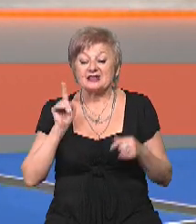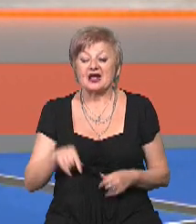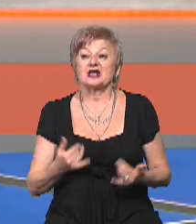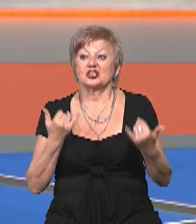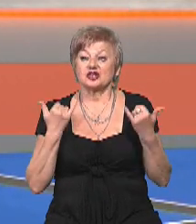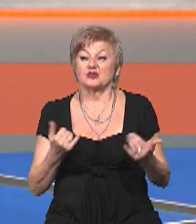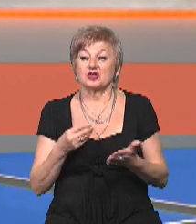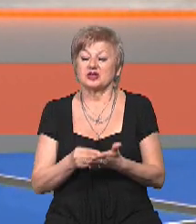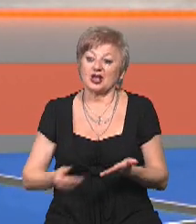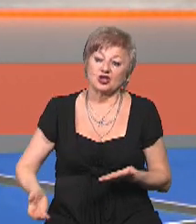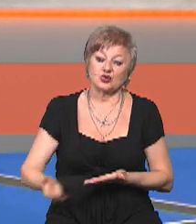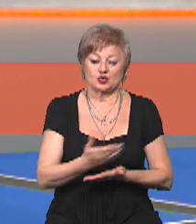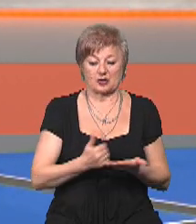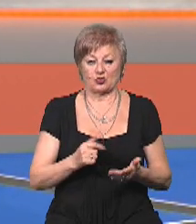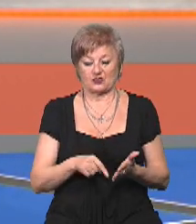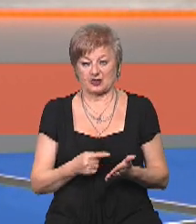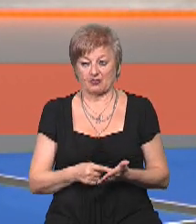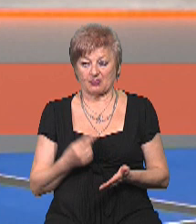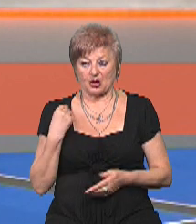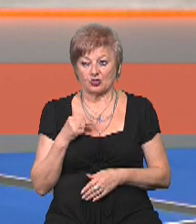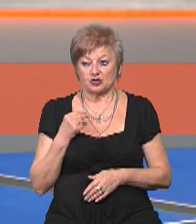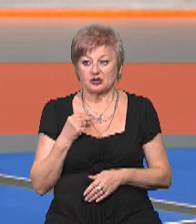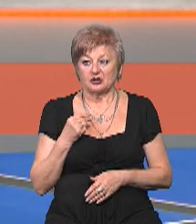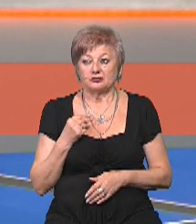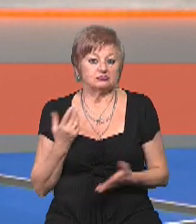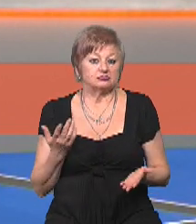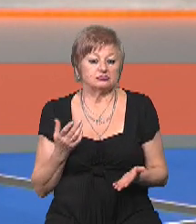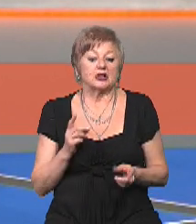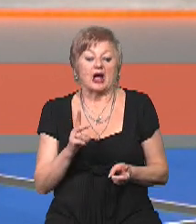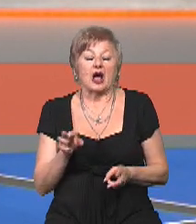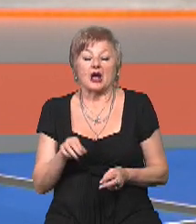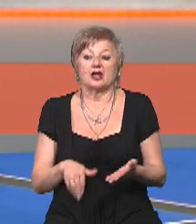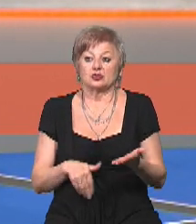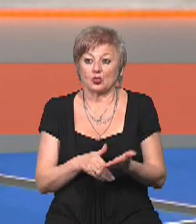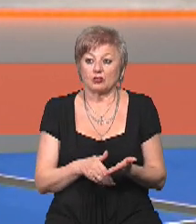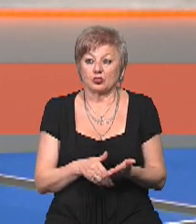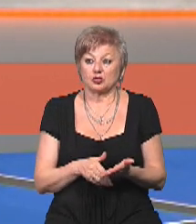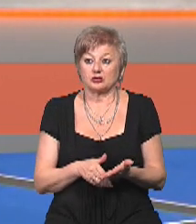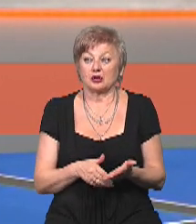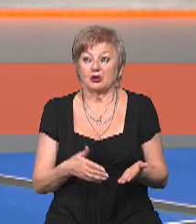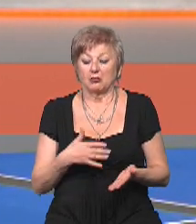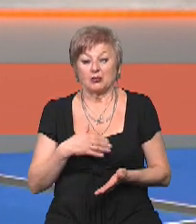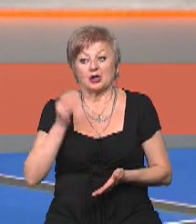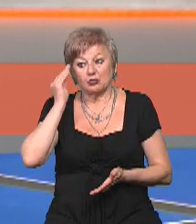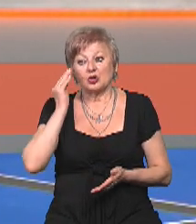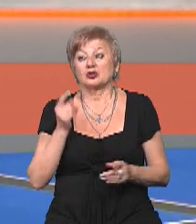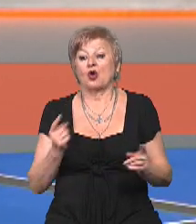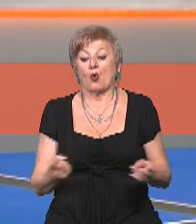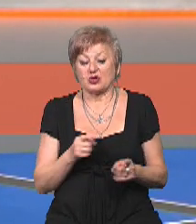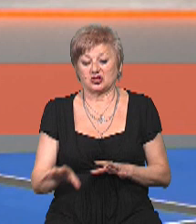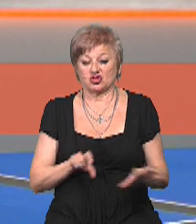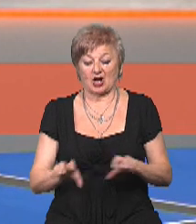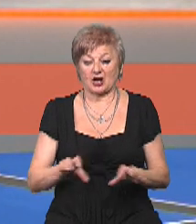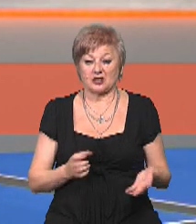йде збір коштів по місту Запоріжжю. Яка це допомога? З моєї точки зору, це звичайне